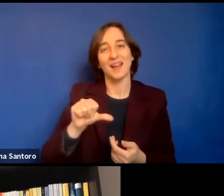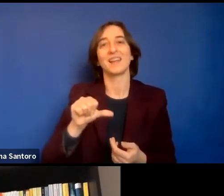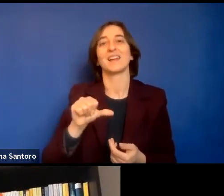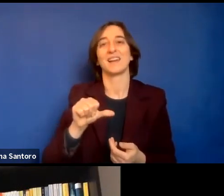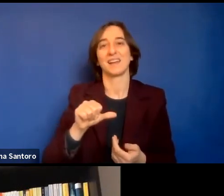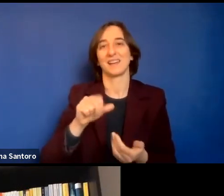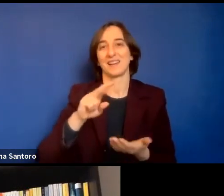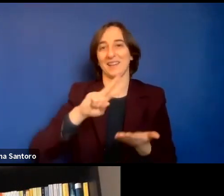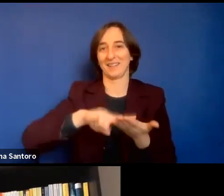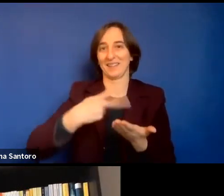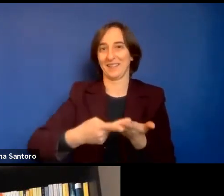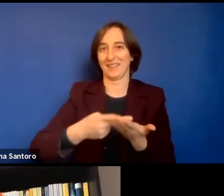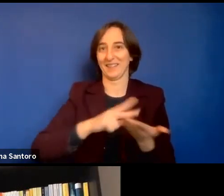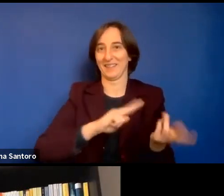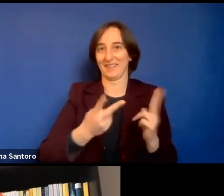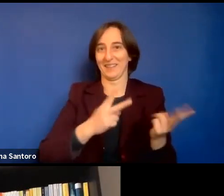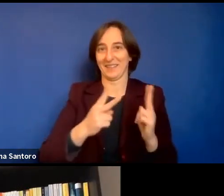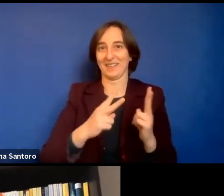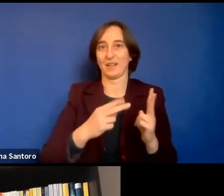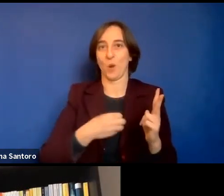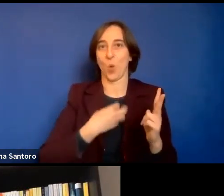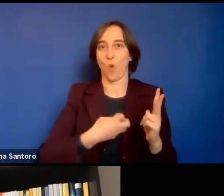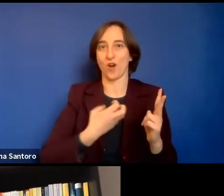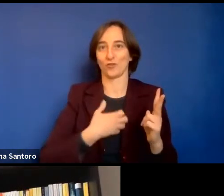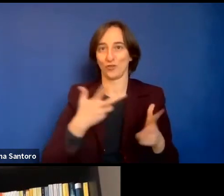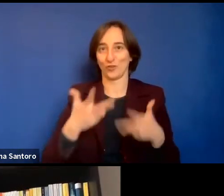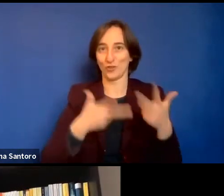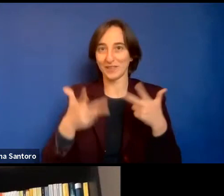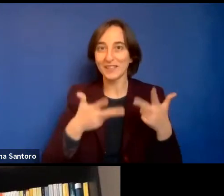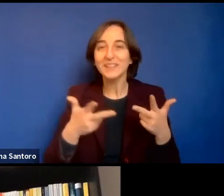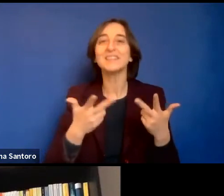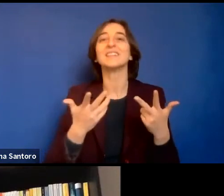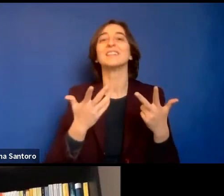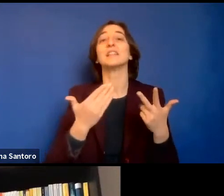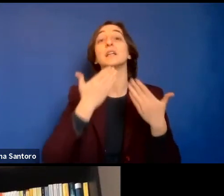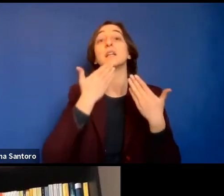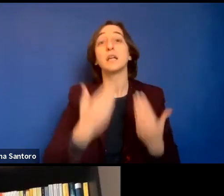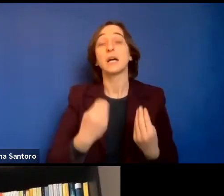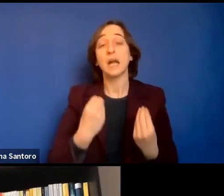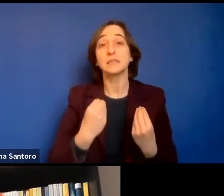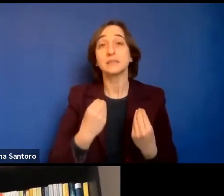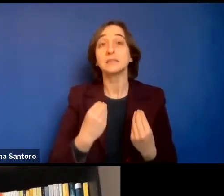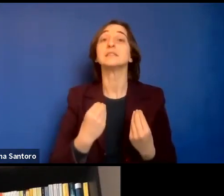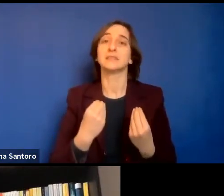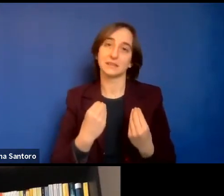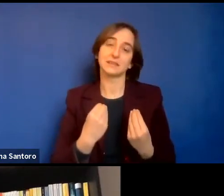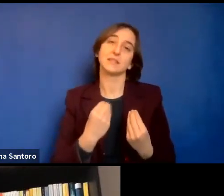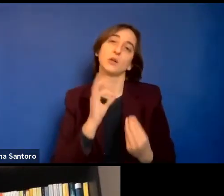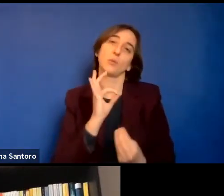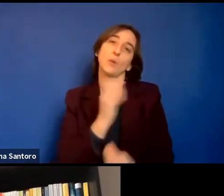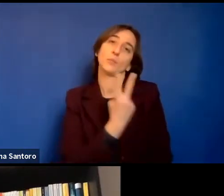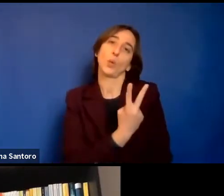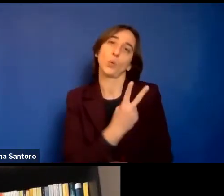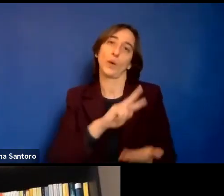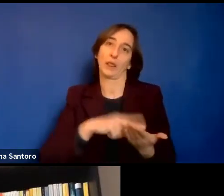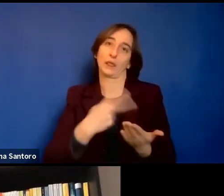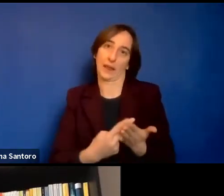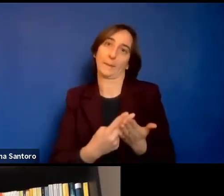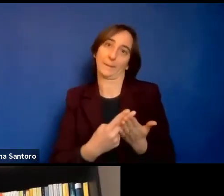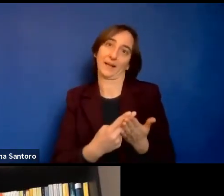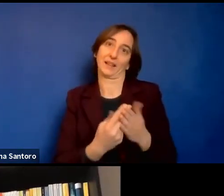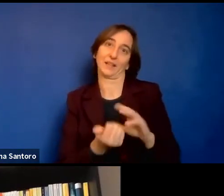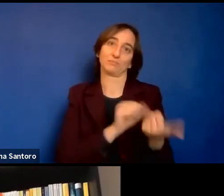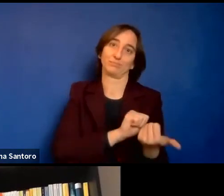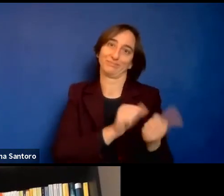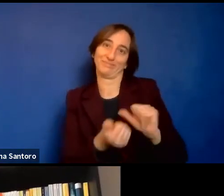della interpretazione in linguaggio dei segni, grazie al contributo di ben due interpreti che si alterneranno durante